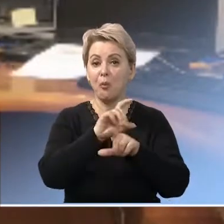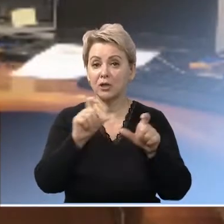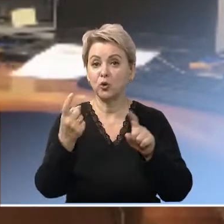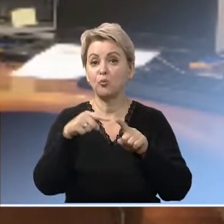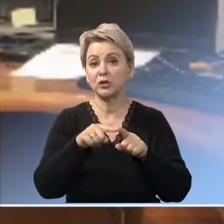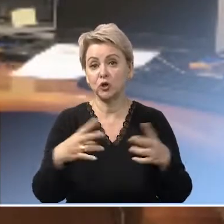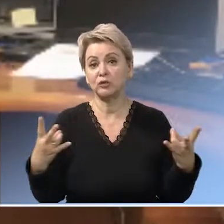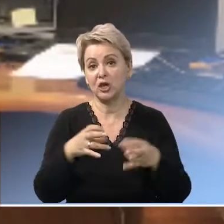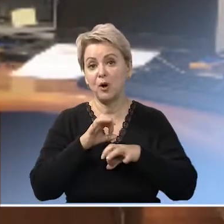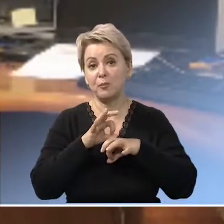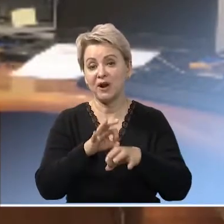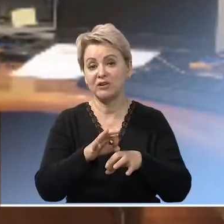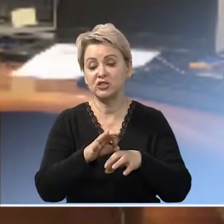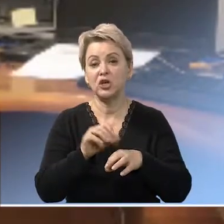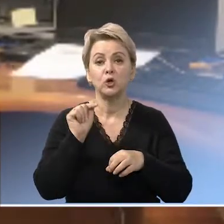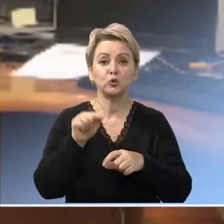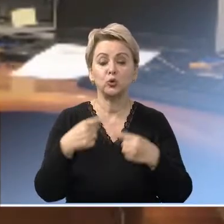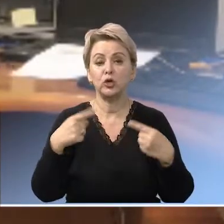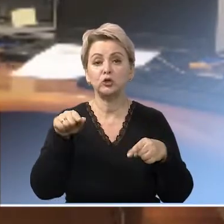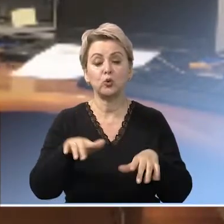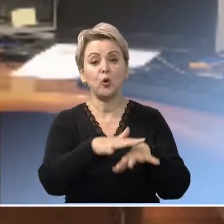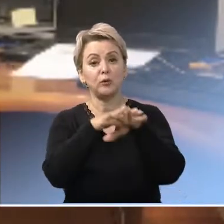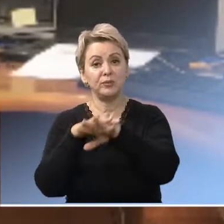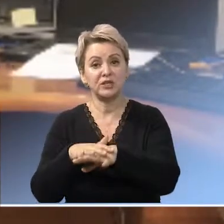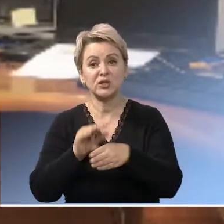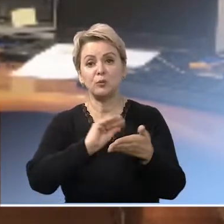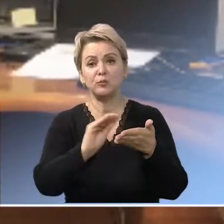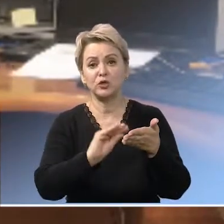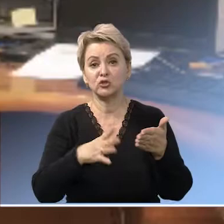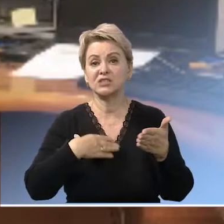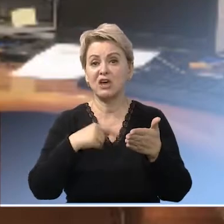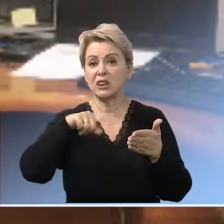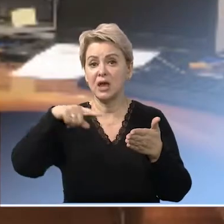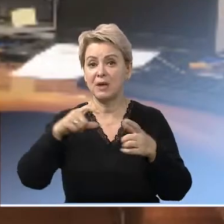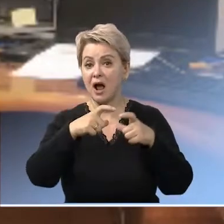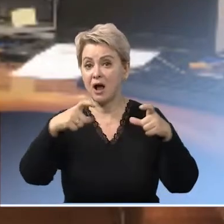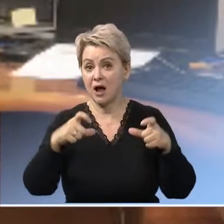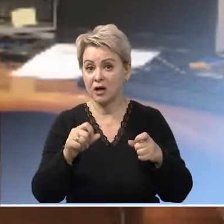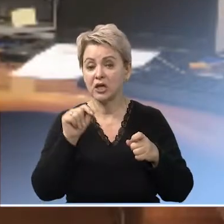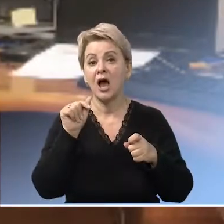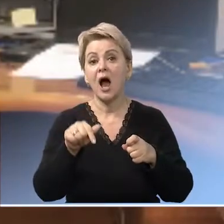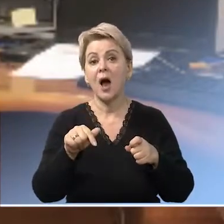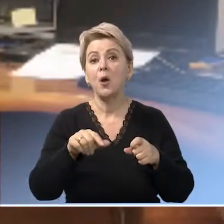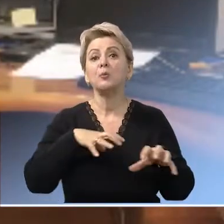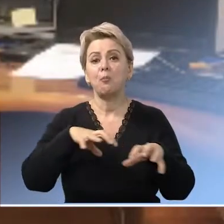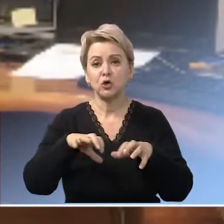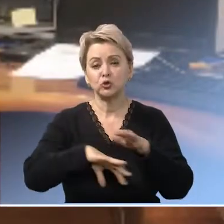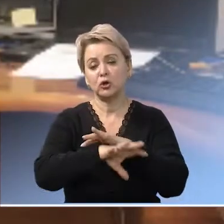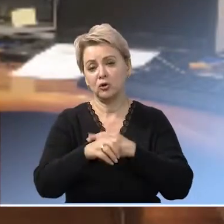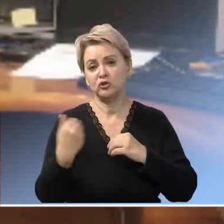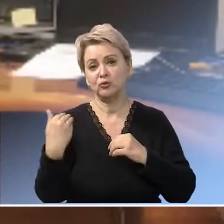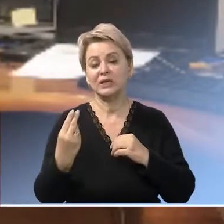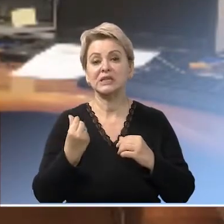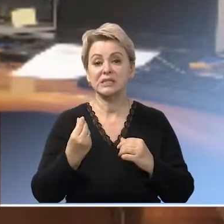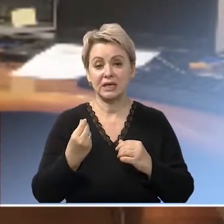банка, по которому необходимо провести те или иные операции, вводят все свои реквизиты карт, и тем самым злоумышленники похищают у